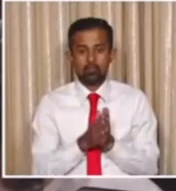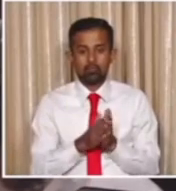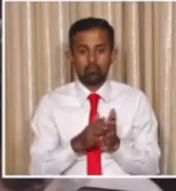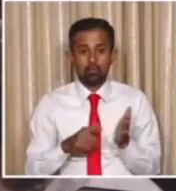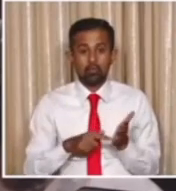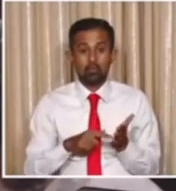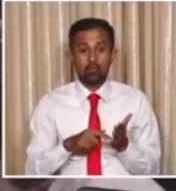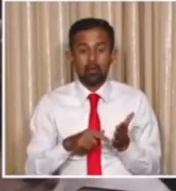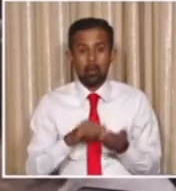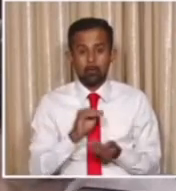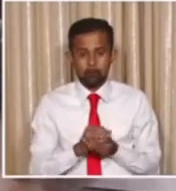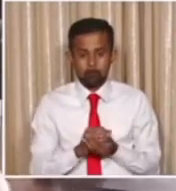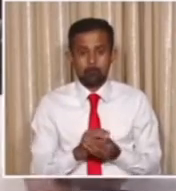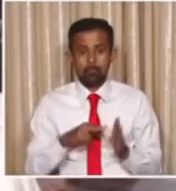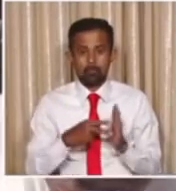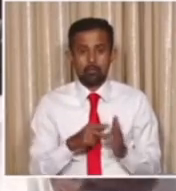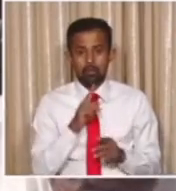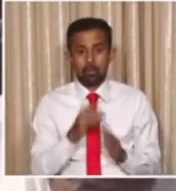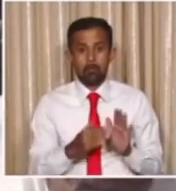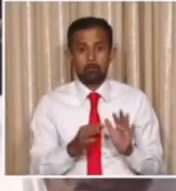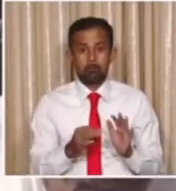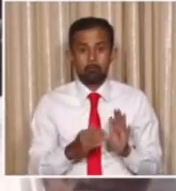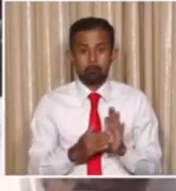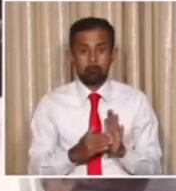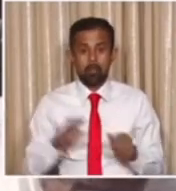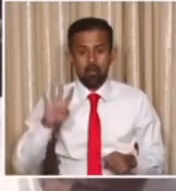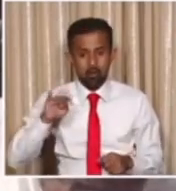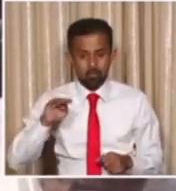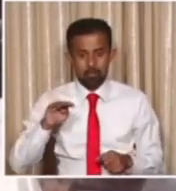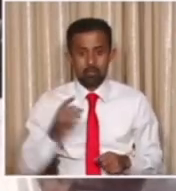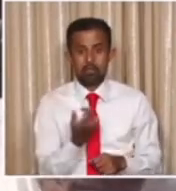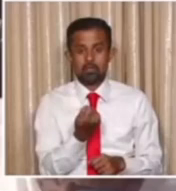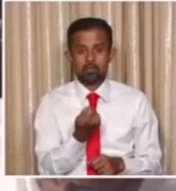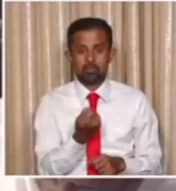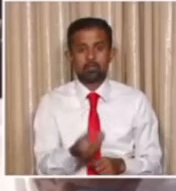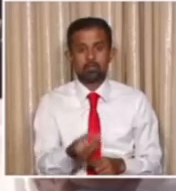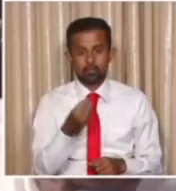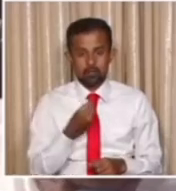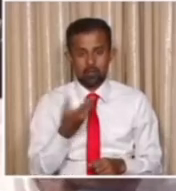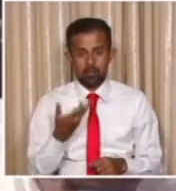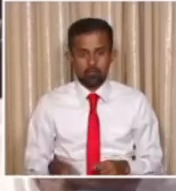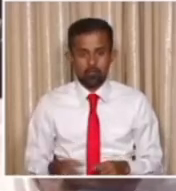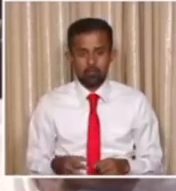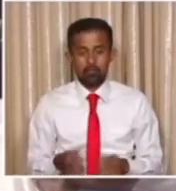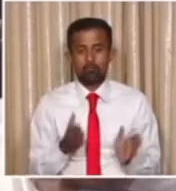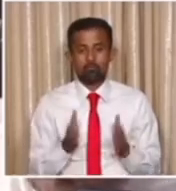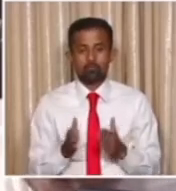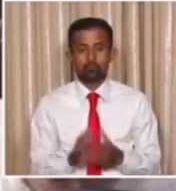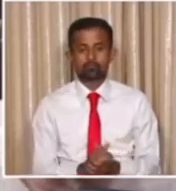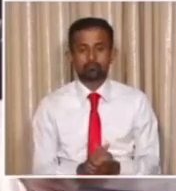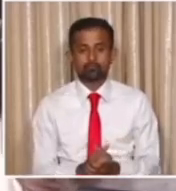කට් එකක් හැටියට සලකලා තවත් බිලියන 40ක පමණ මුදලක් වෙන් කරලා තියෙනවා ඊට අමතර.